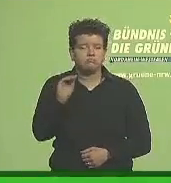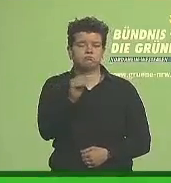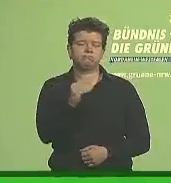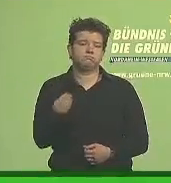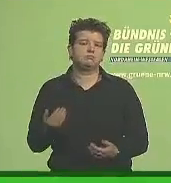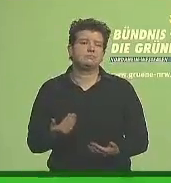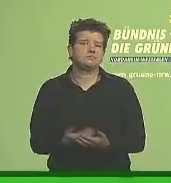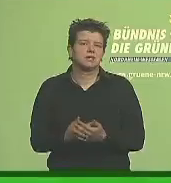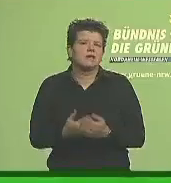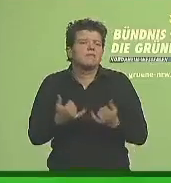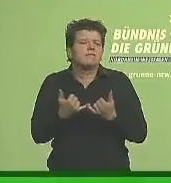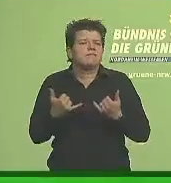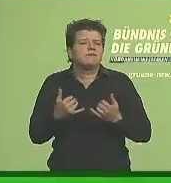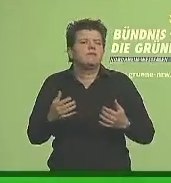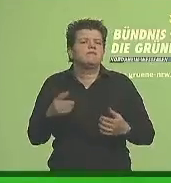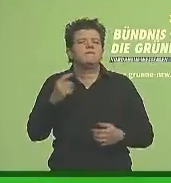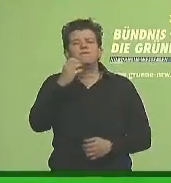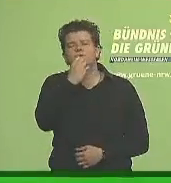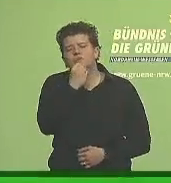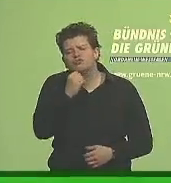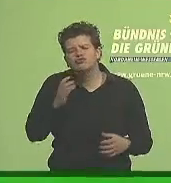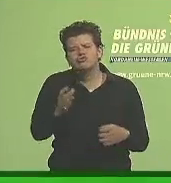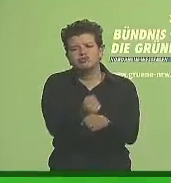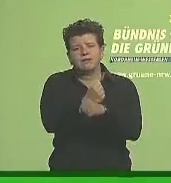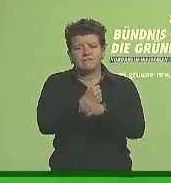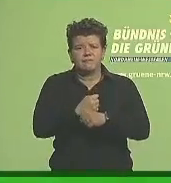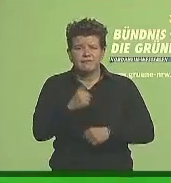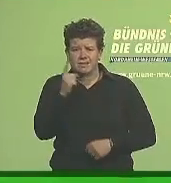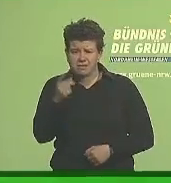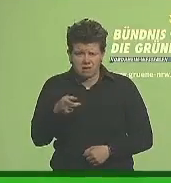eigenen Regierung eine Meinung hat, liebe Freundinnen und Freunde?